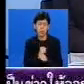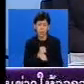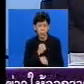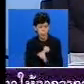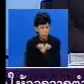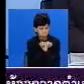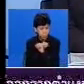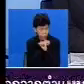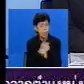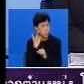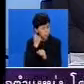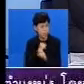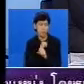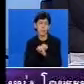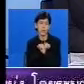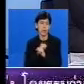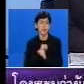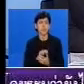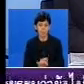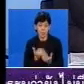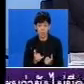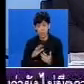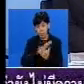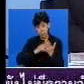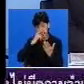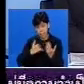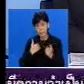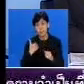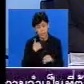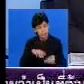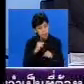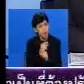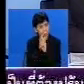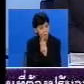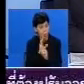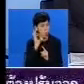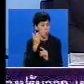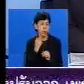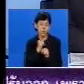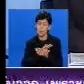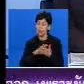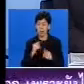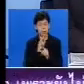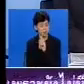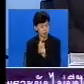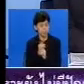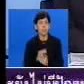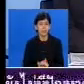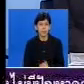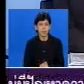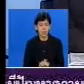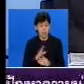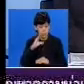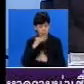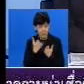ให้ตื่นตัวในเรื่องของการเฝ้าระวังในการดูแลนะคะเพราะว่าประเทศไทยเองตอนนี้ก็ปฏิบัติตามมาตรฐานขององค์การอนามัยโลกอยู่แล้วนะคะแต่ว่าข่